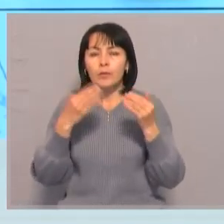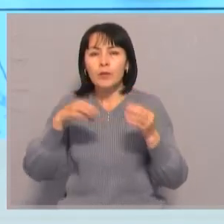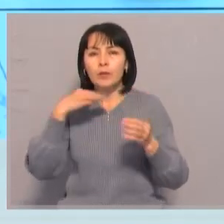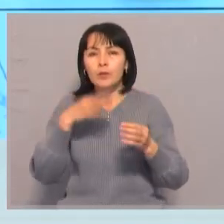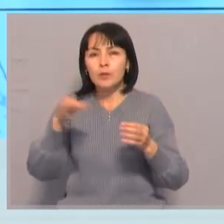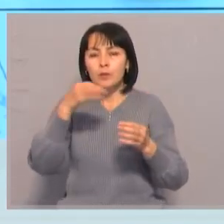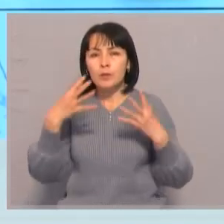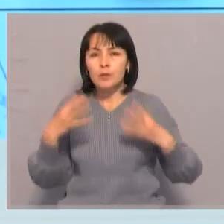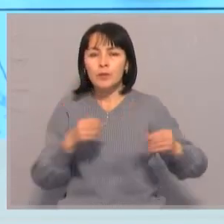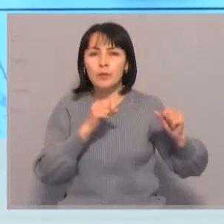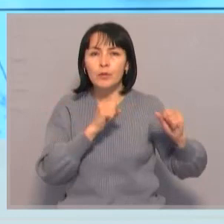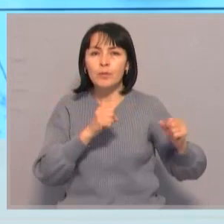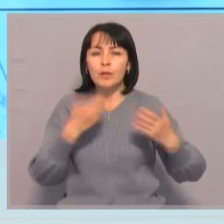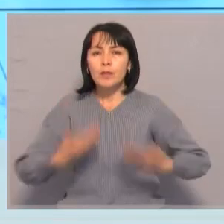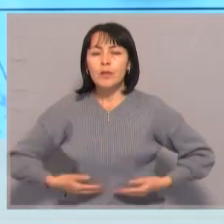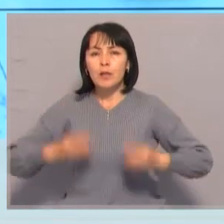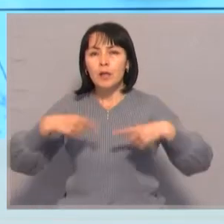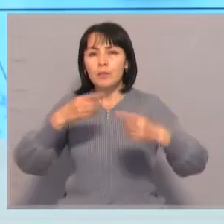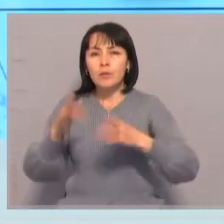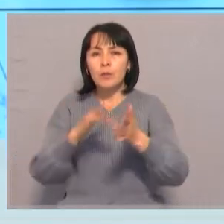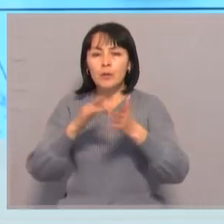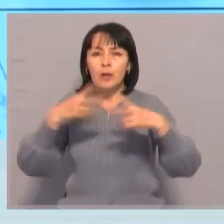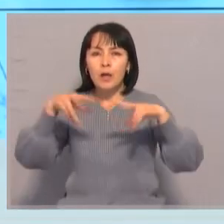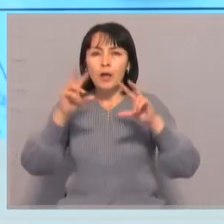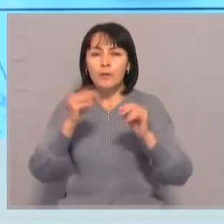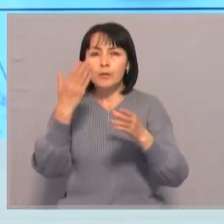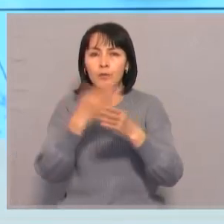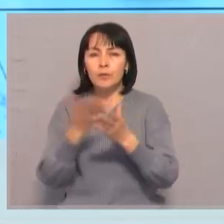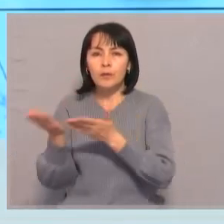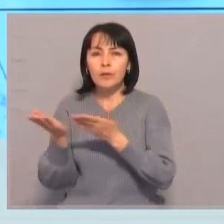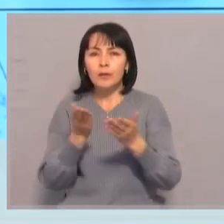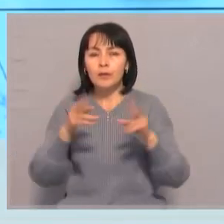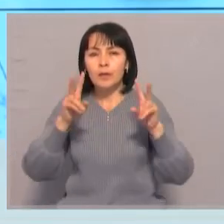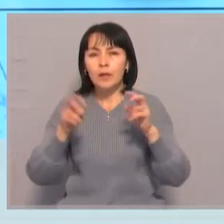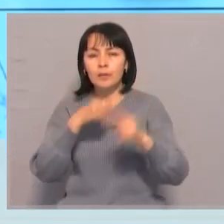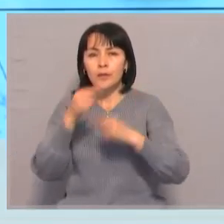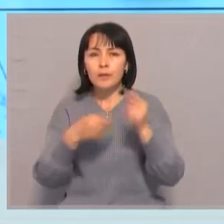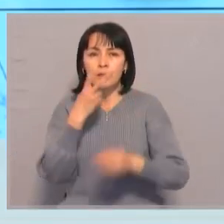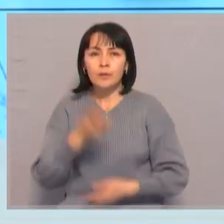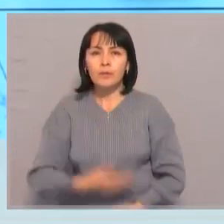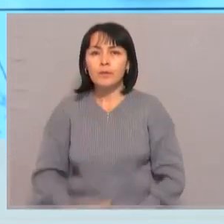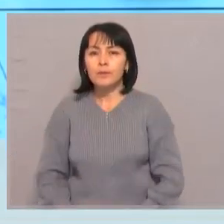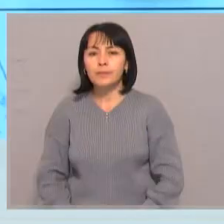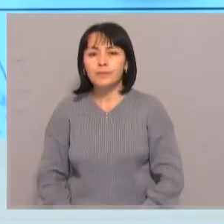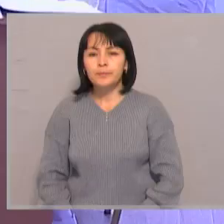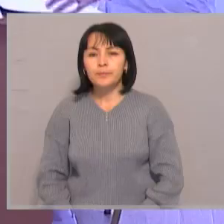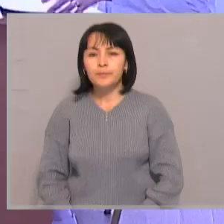Түркістан облыстық салауатты өмір салтын қалыптастыру орталығының мамандары көмекке келеді. Тақырыпты тілші сабақтасын.